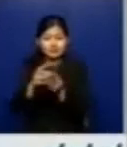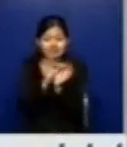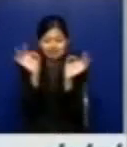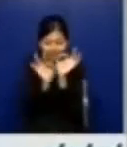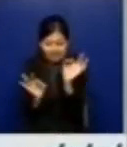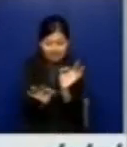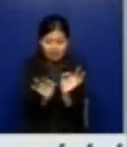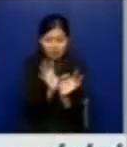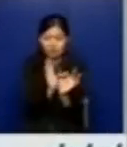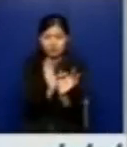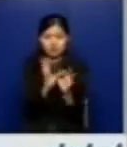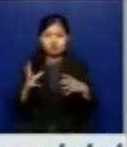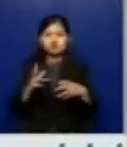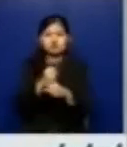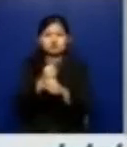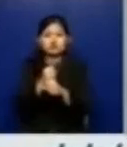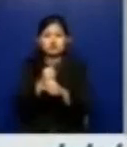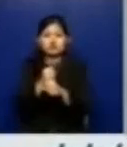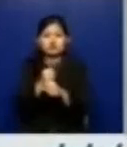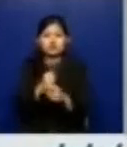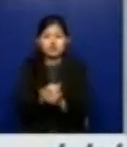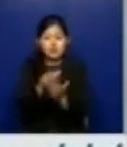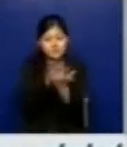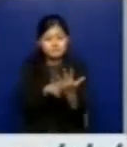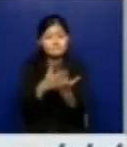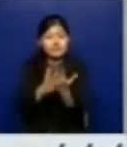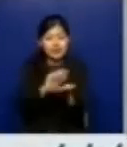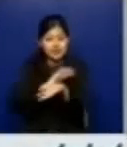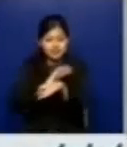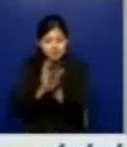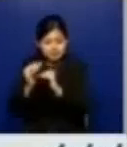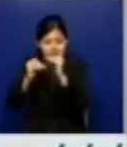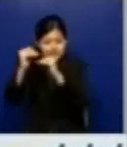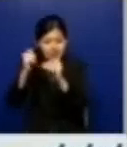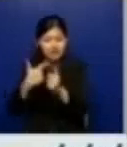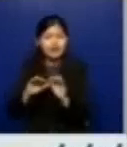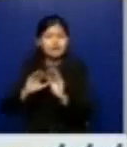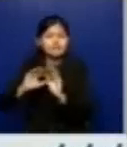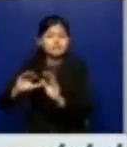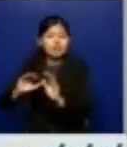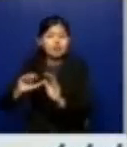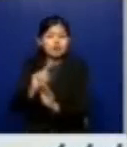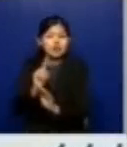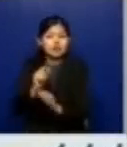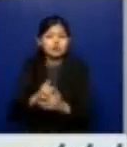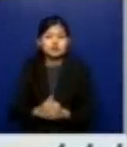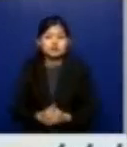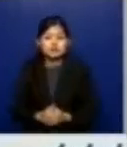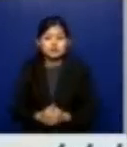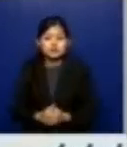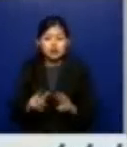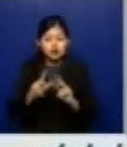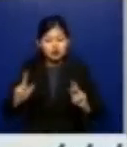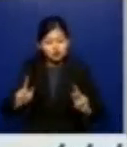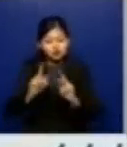านี้นะครับแต่จะจี้ไปถึงงบประมาณของแผนบูรณาการจริงๆแล้วฝากไปถึงเจ้ากระทรวงแต่ละกระท